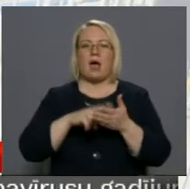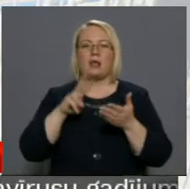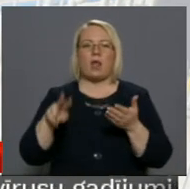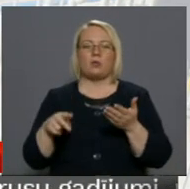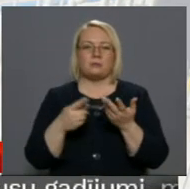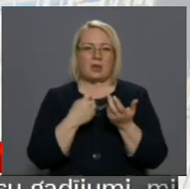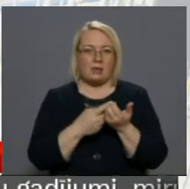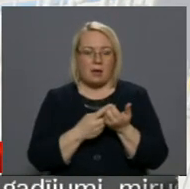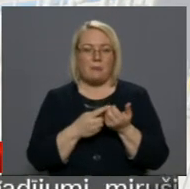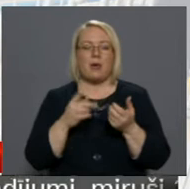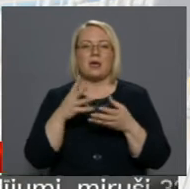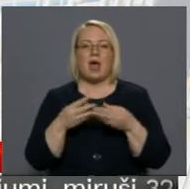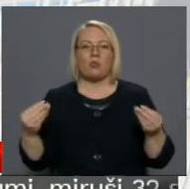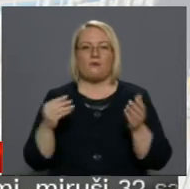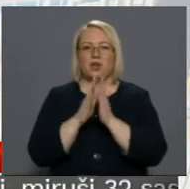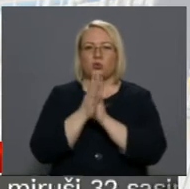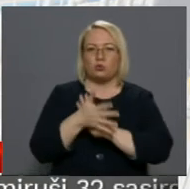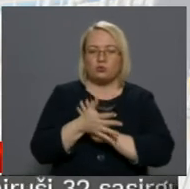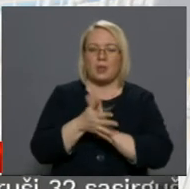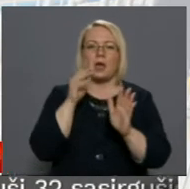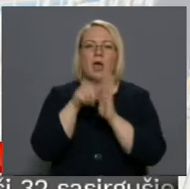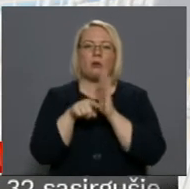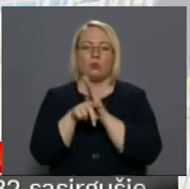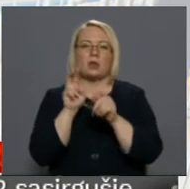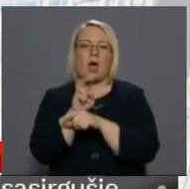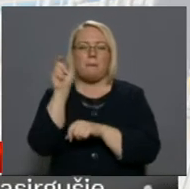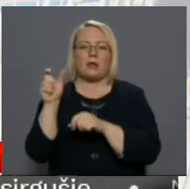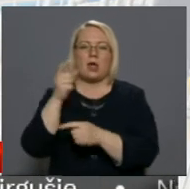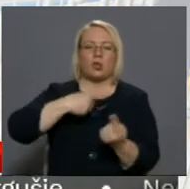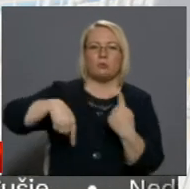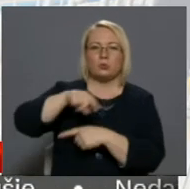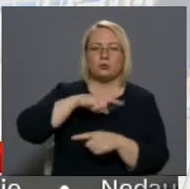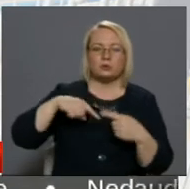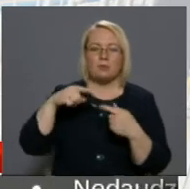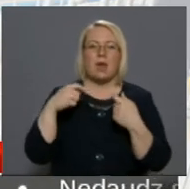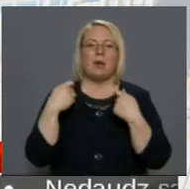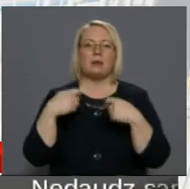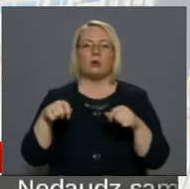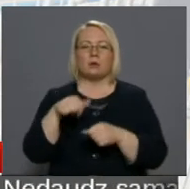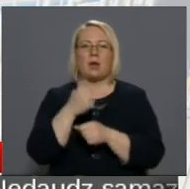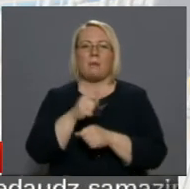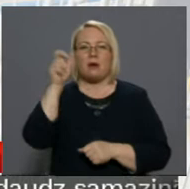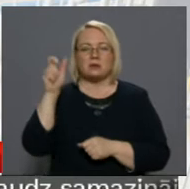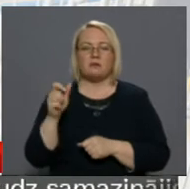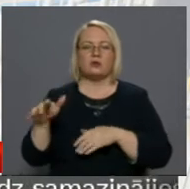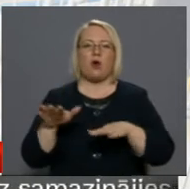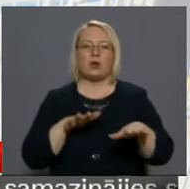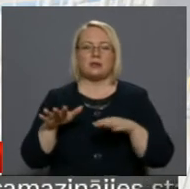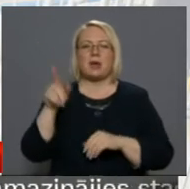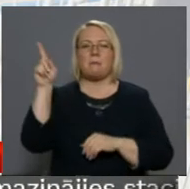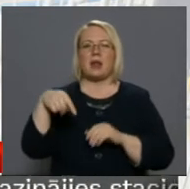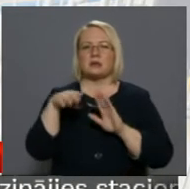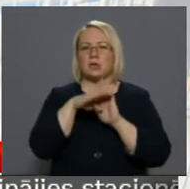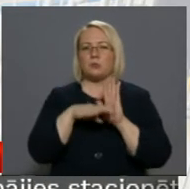skaitam, jānovērš drūzmēšanās, jākontrolē apmeklētāju plūsma, tirgotāju pārstāvis pastāvīgi organizē prasību